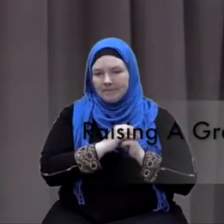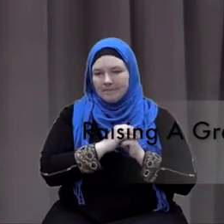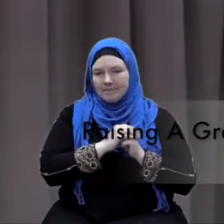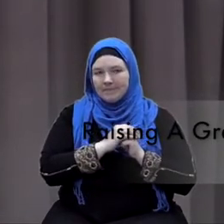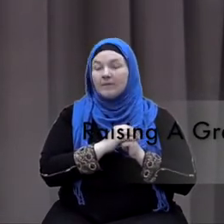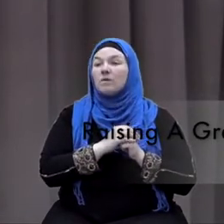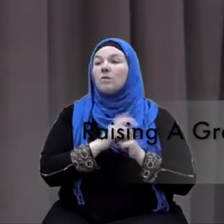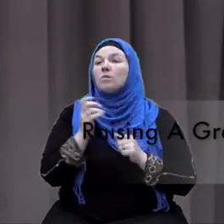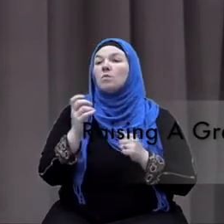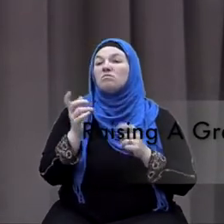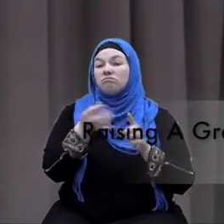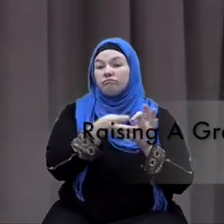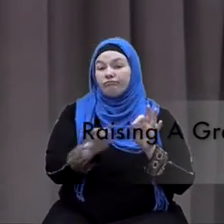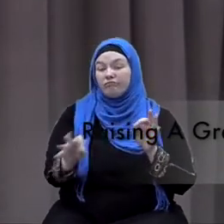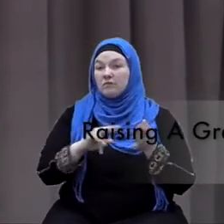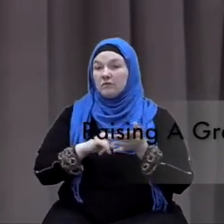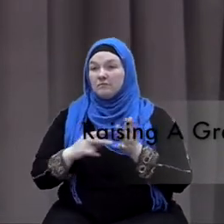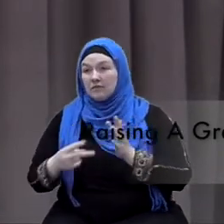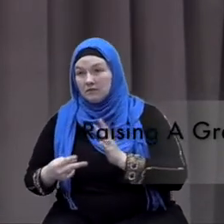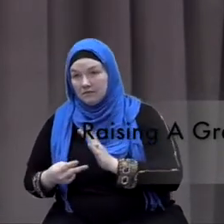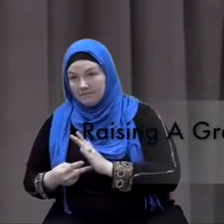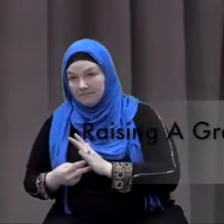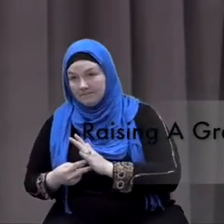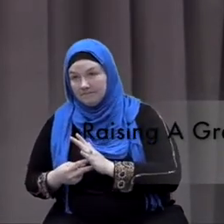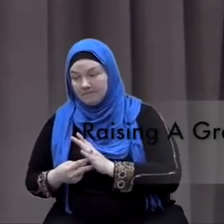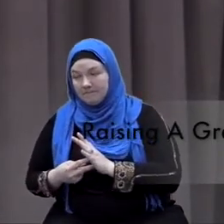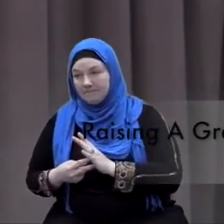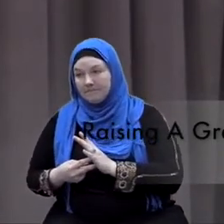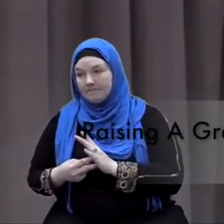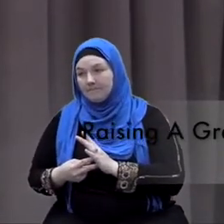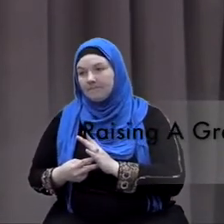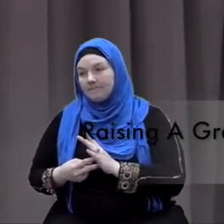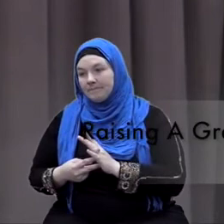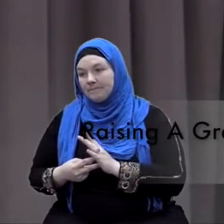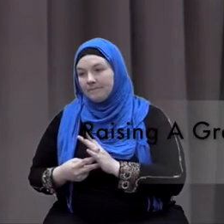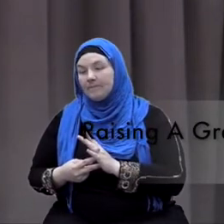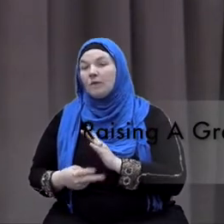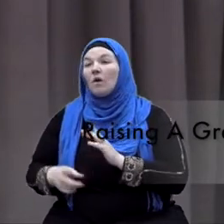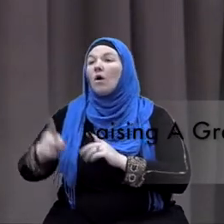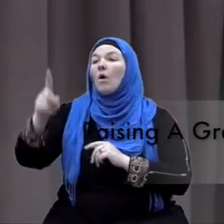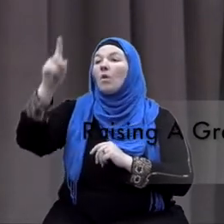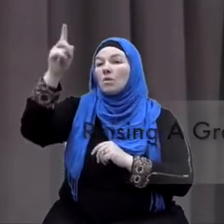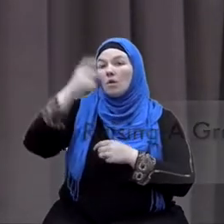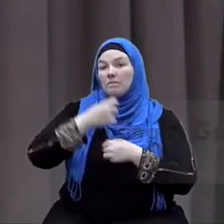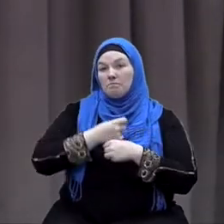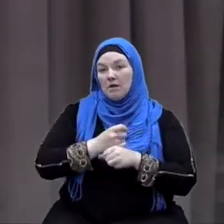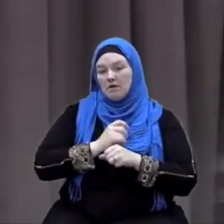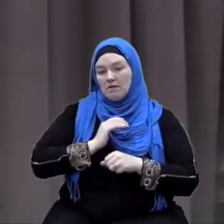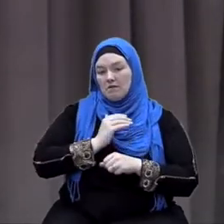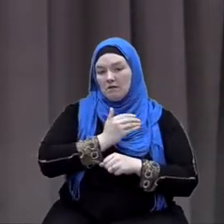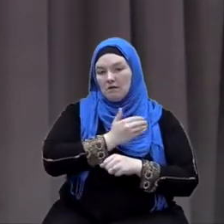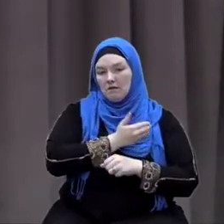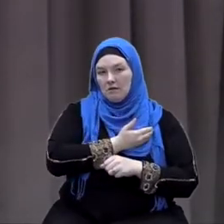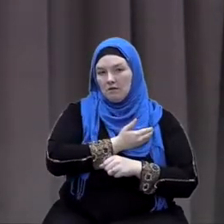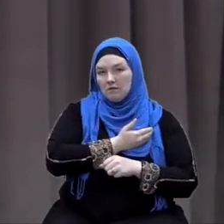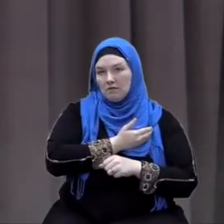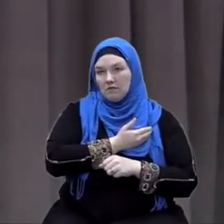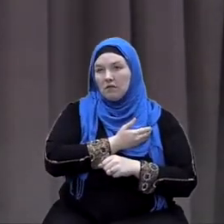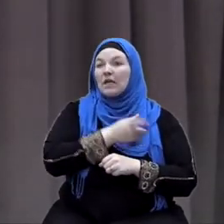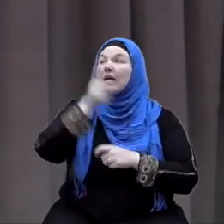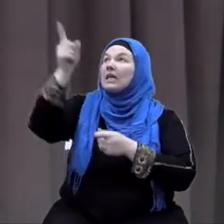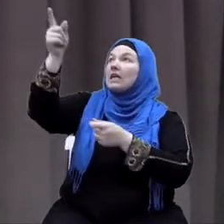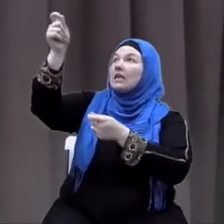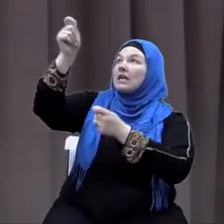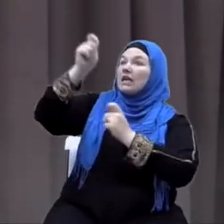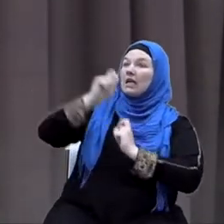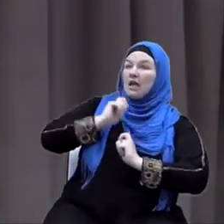which means خَلَقَهُمْ لِيَرْحَمَهُمْ. Allah created us to bestow His mercy upon us,